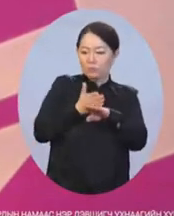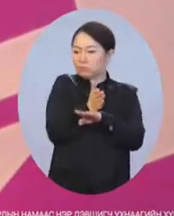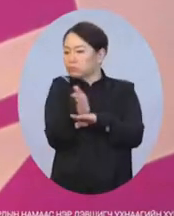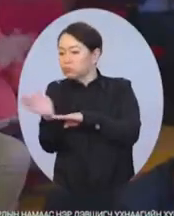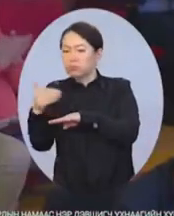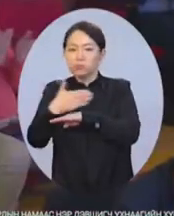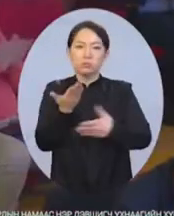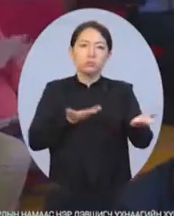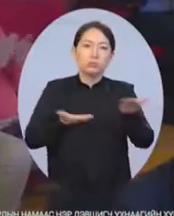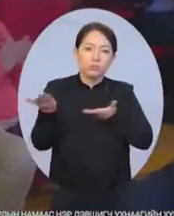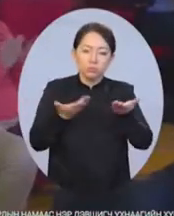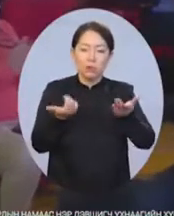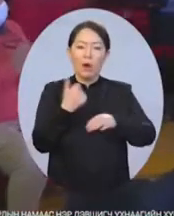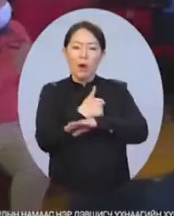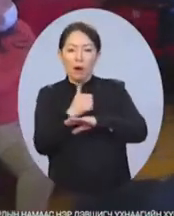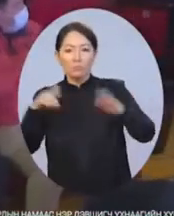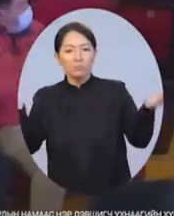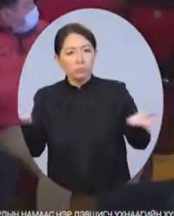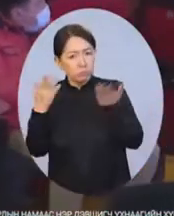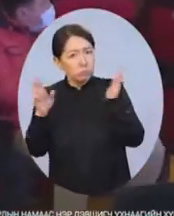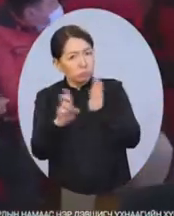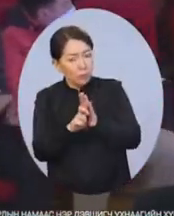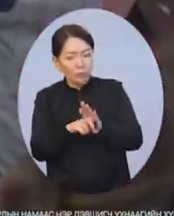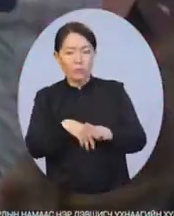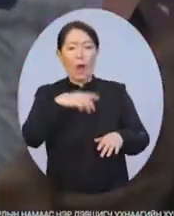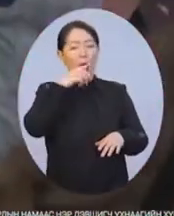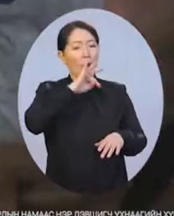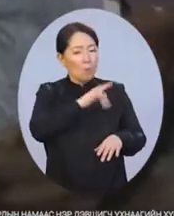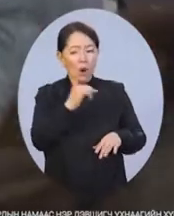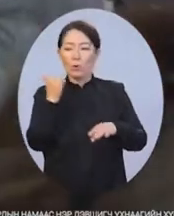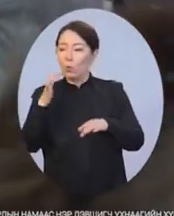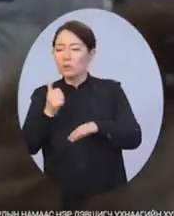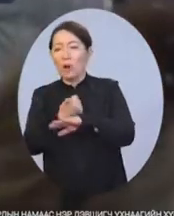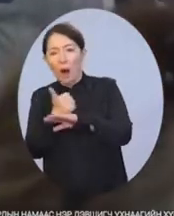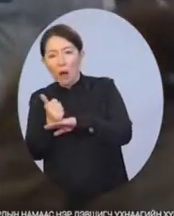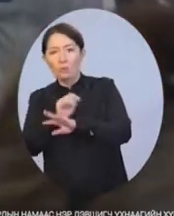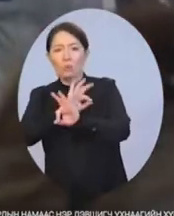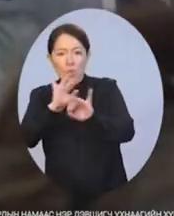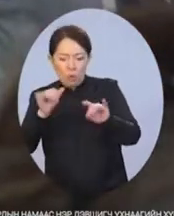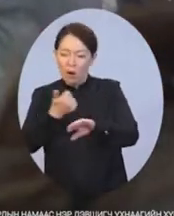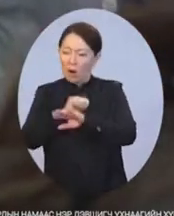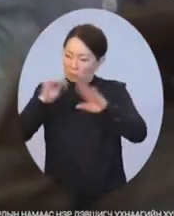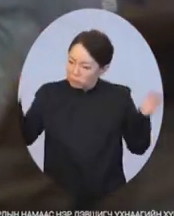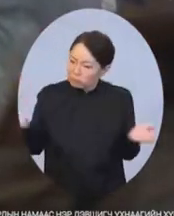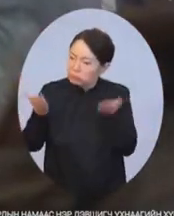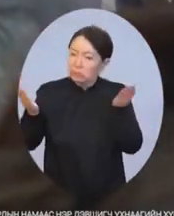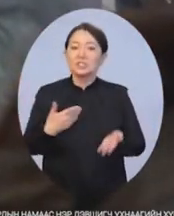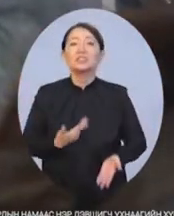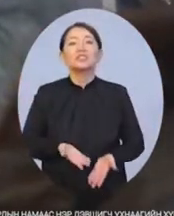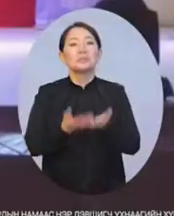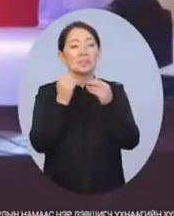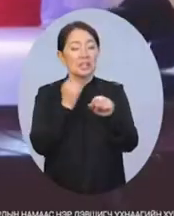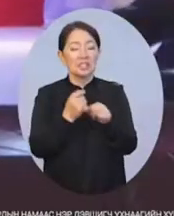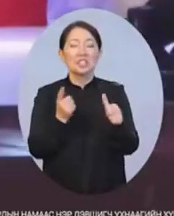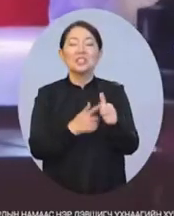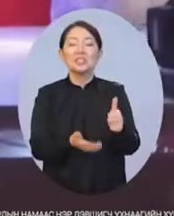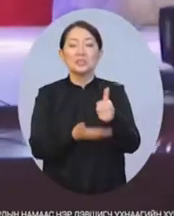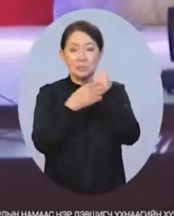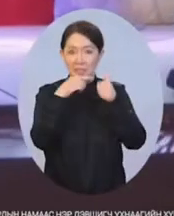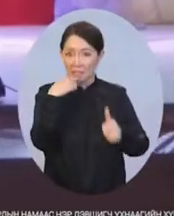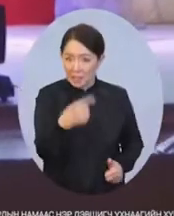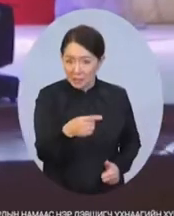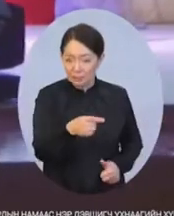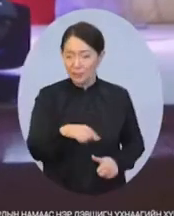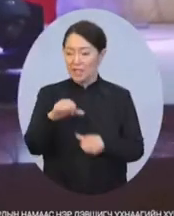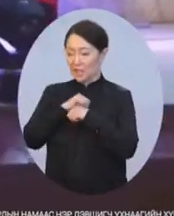улс дамнасан худалдаа үйлчилгээ аялал жуулчлал хөгжих боломжтой нутаг. Тиймээс морин, усан аялал гээд аялал жуулчлалыг бүх талаар хөгжүүлэхийг дэмжиж ажиллахаа